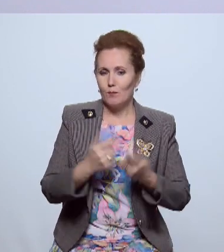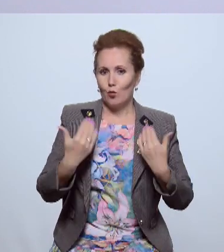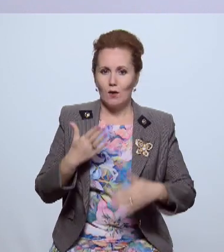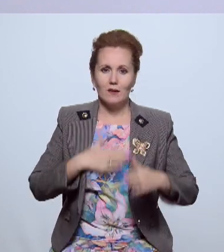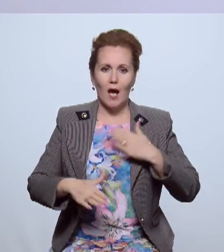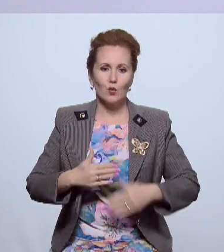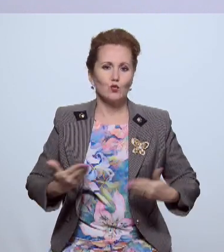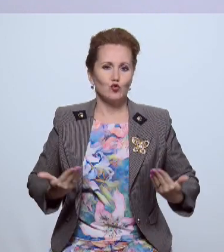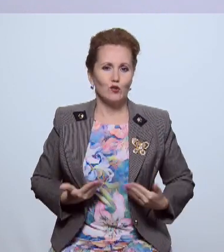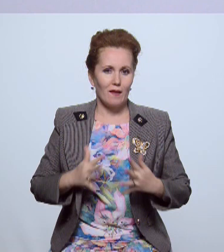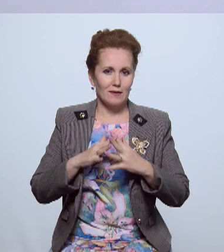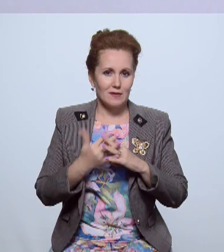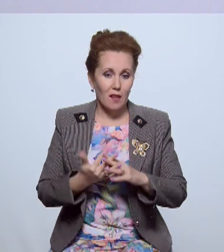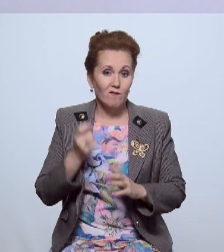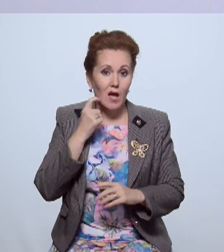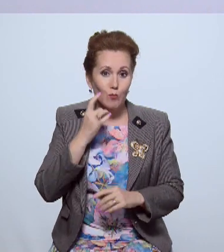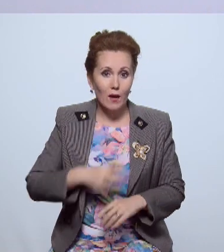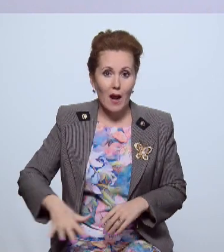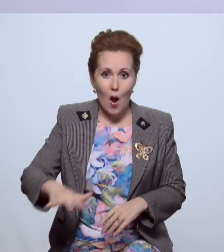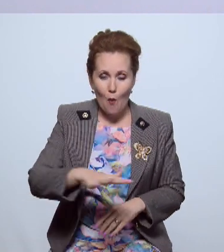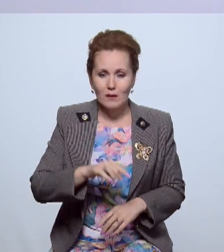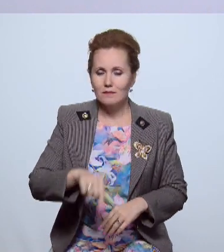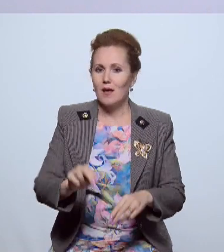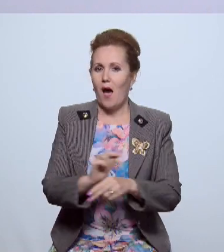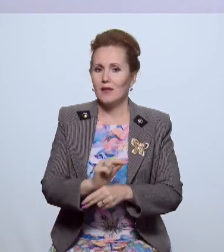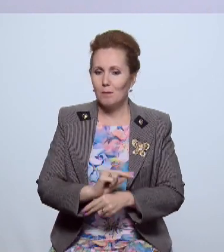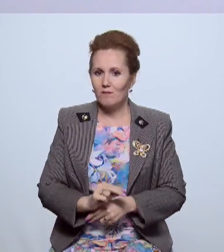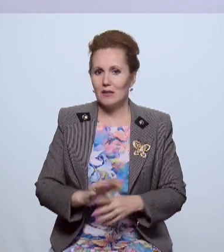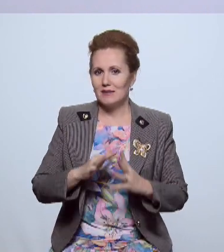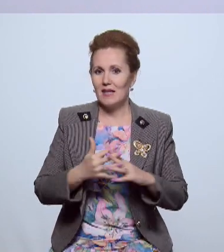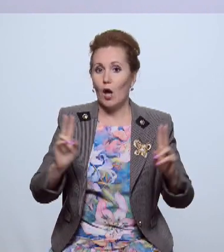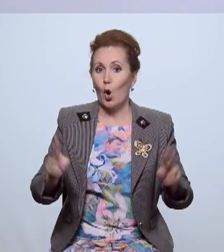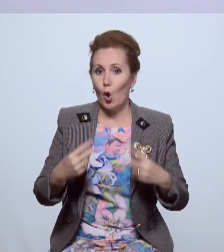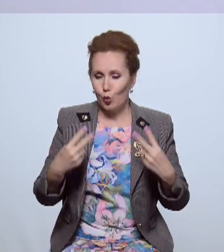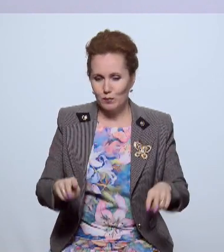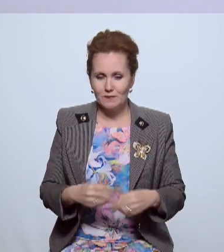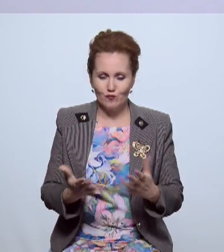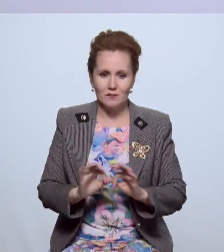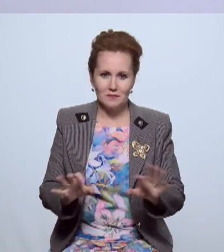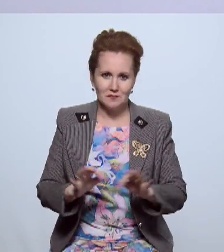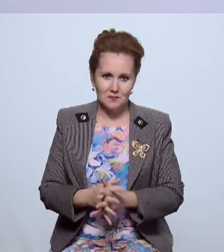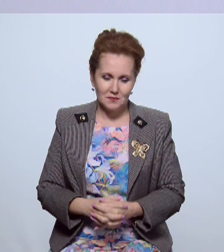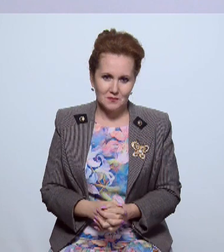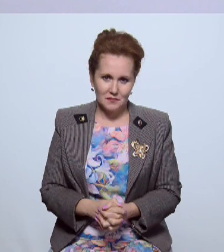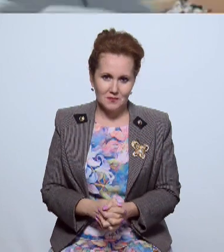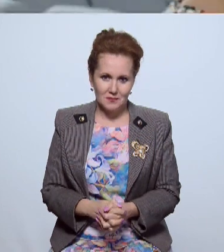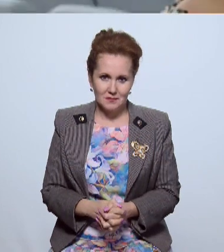села Шевырялово, это в Сарапульском районе. Здесь отремонтировали сельский клуб. Елена Буховская расскажет.